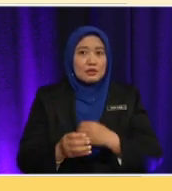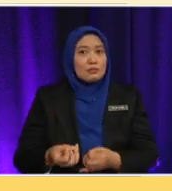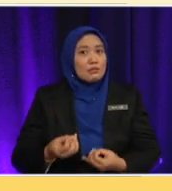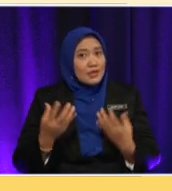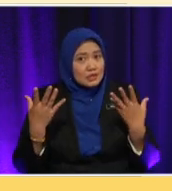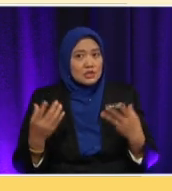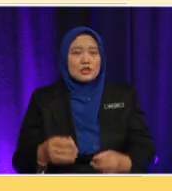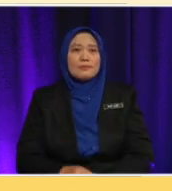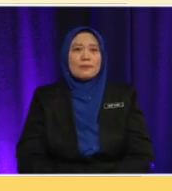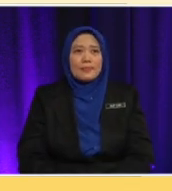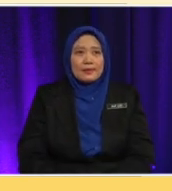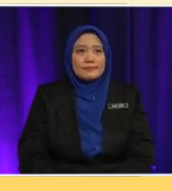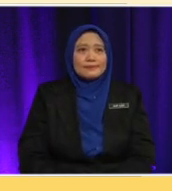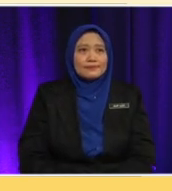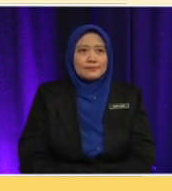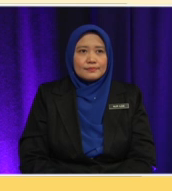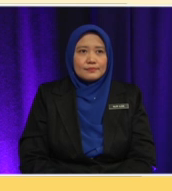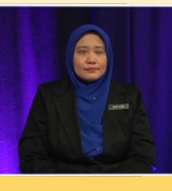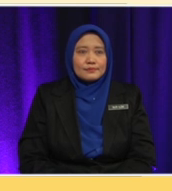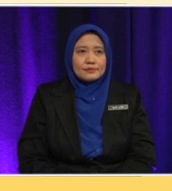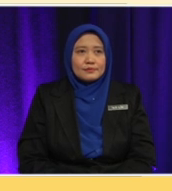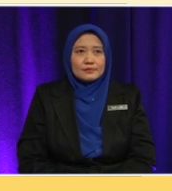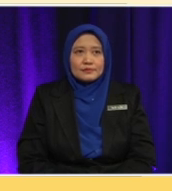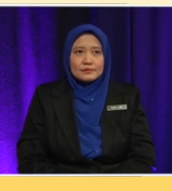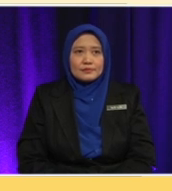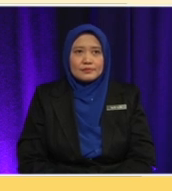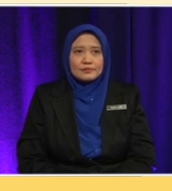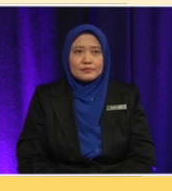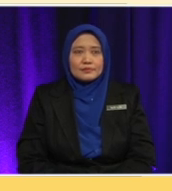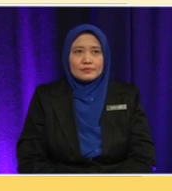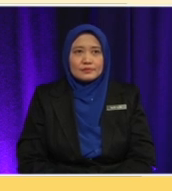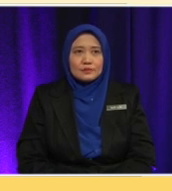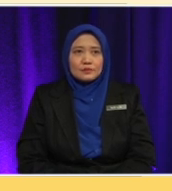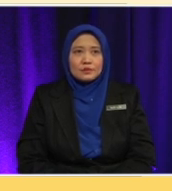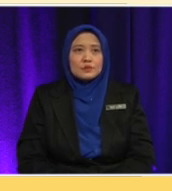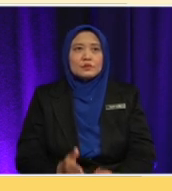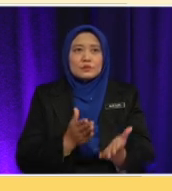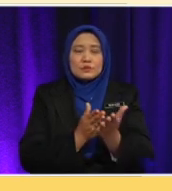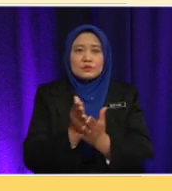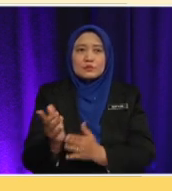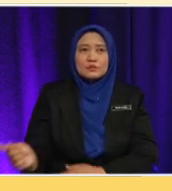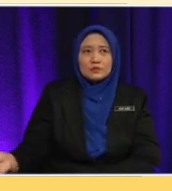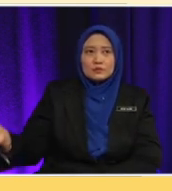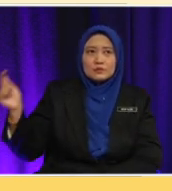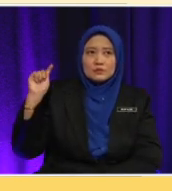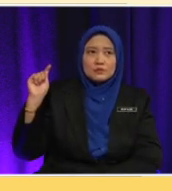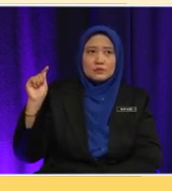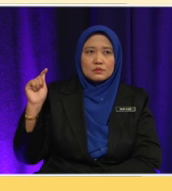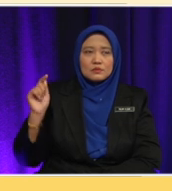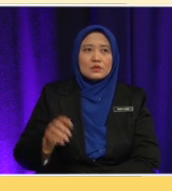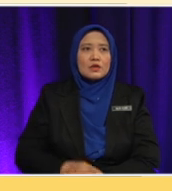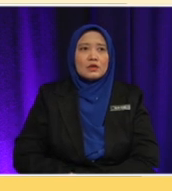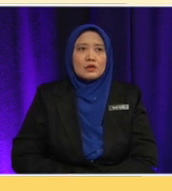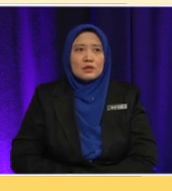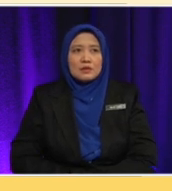dan juga kalian penghantaran Oke jadi yang seterusnya tenaganya oleh tenaga hijau